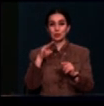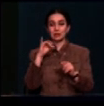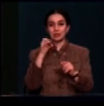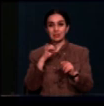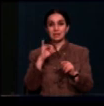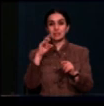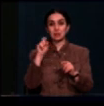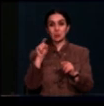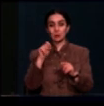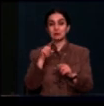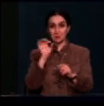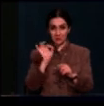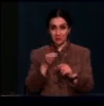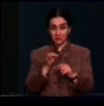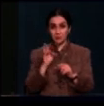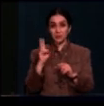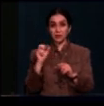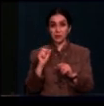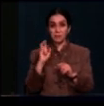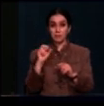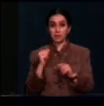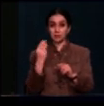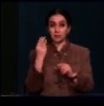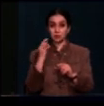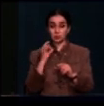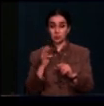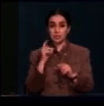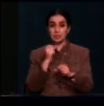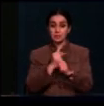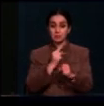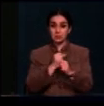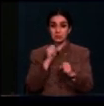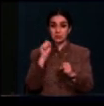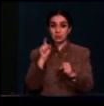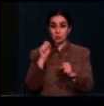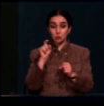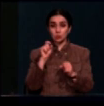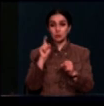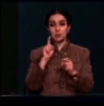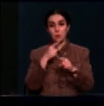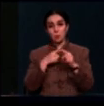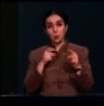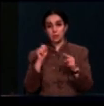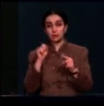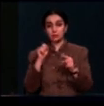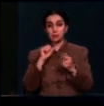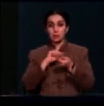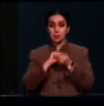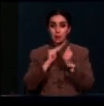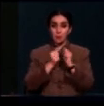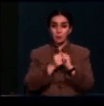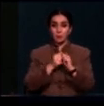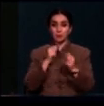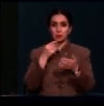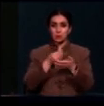правильно? Кабошон – это способ обработки драгоценного или полудрагоценного камня,